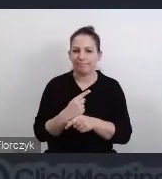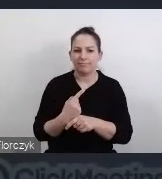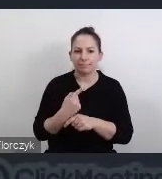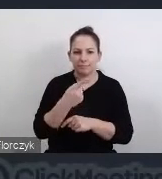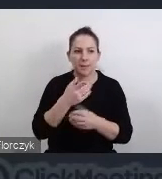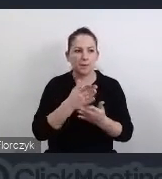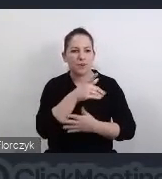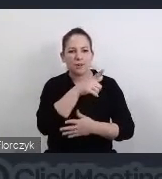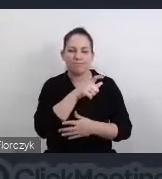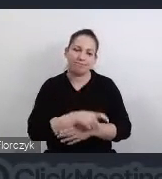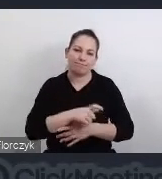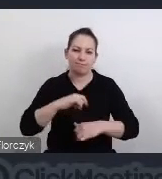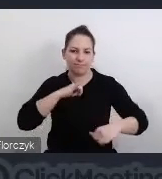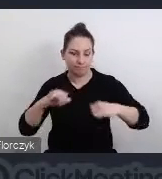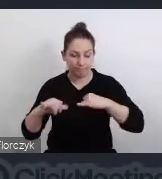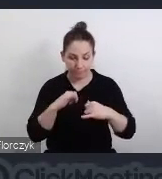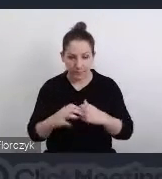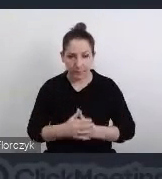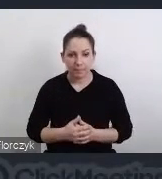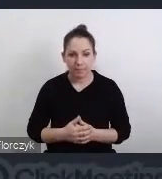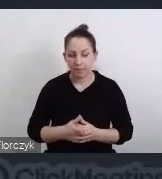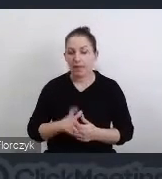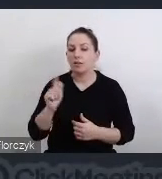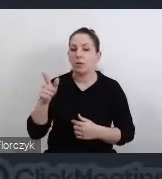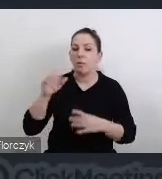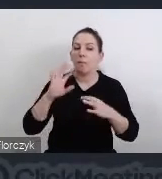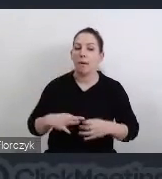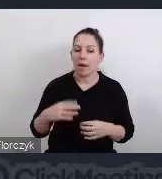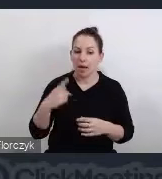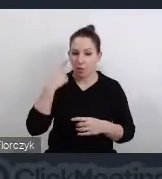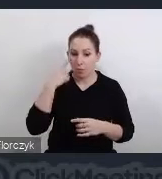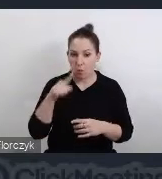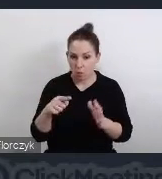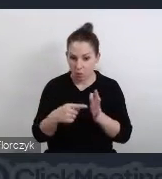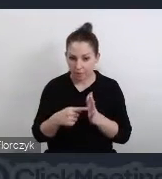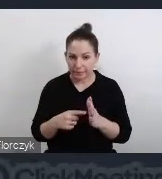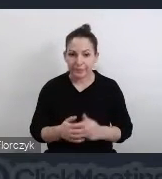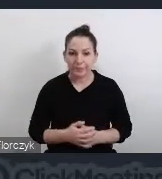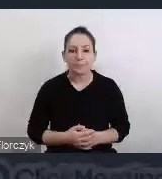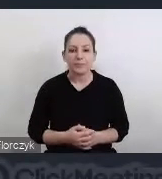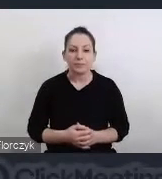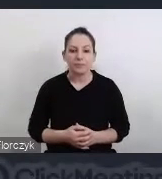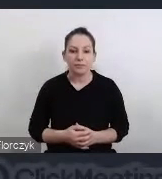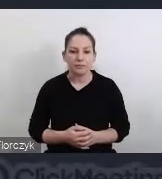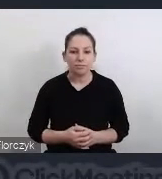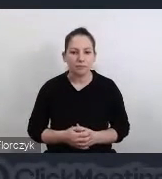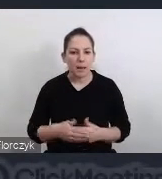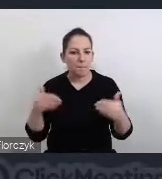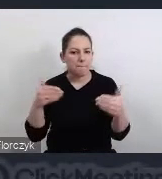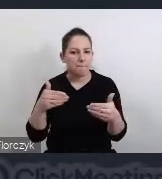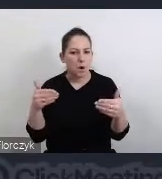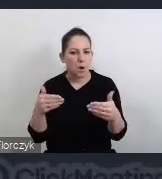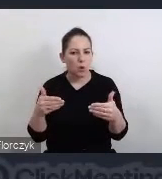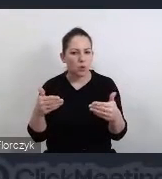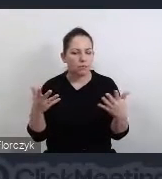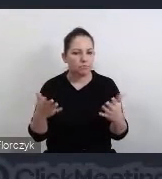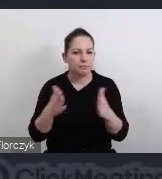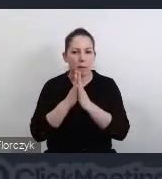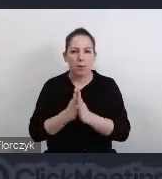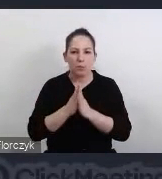włodarza. Na to Pan zwrócił przede wszystkim uwagę. No to może